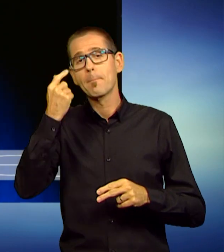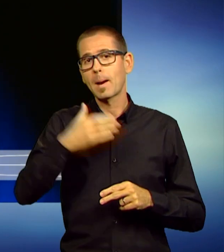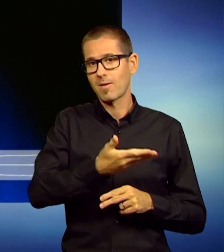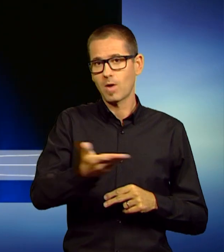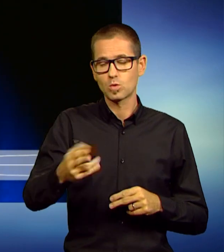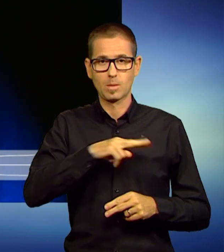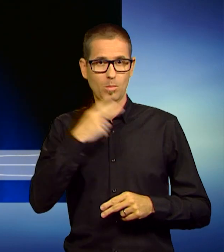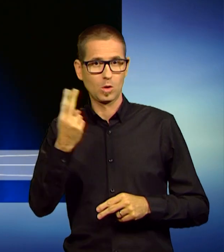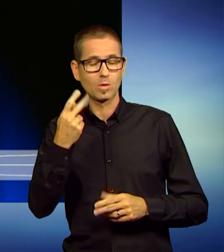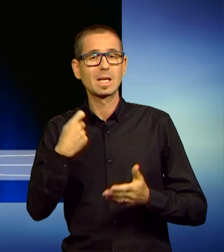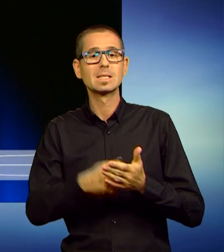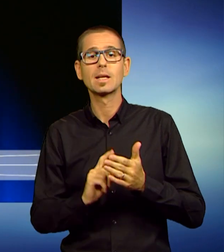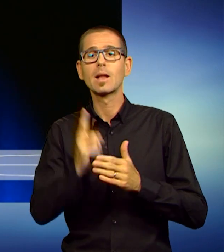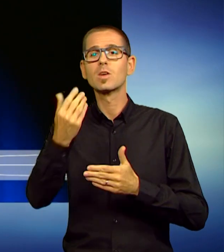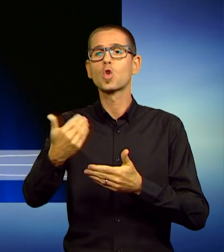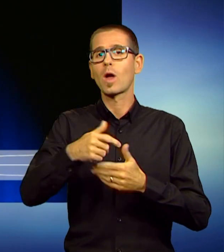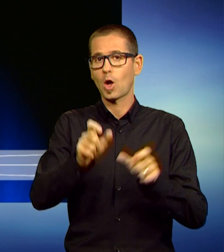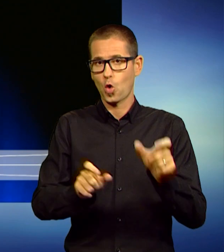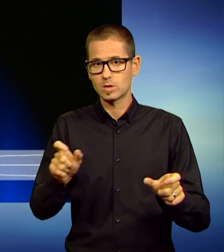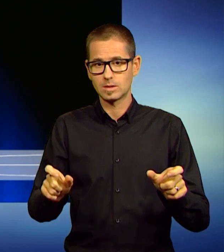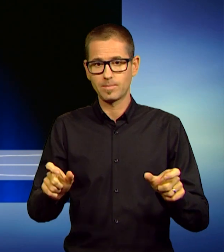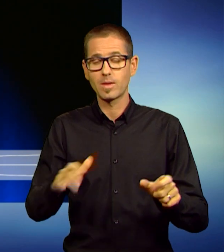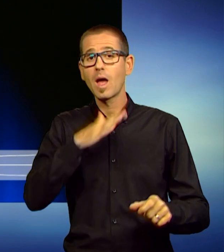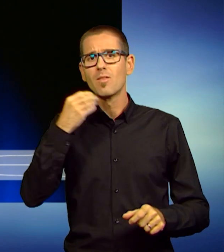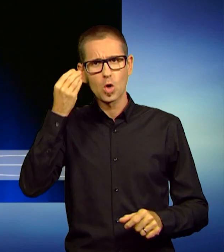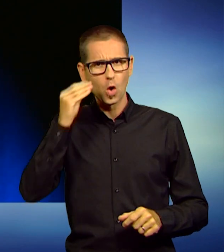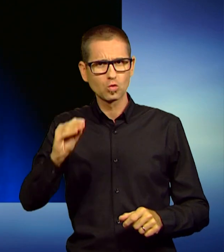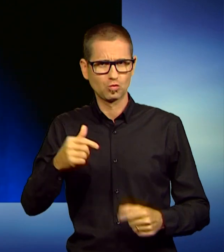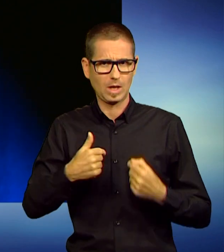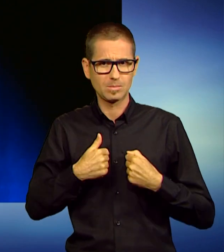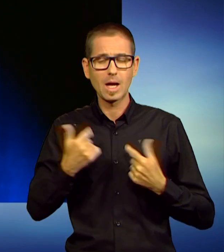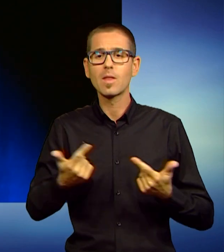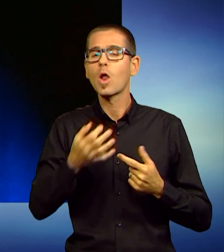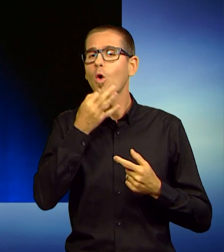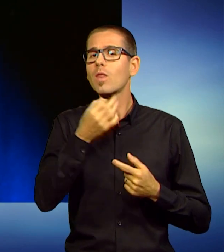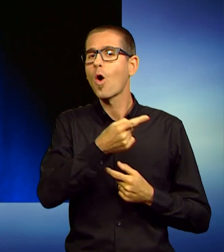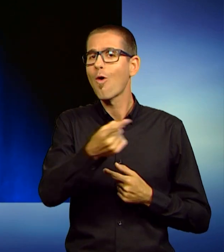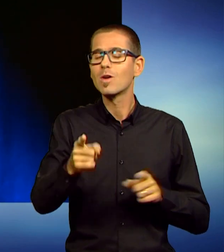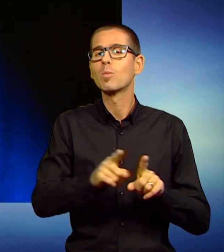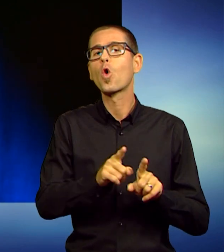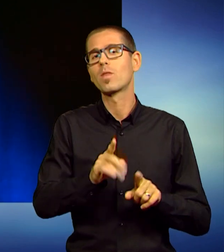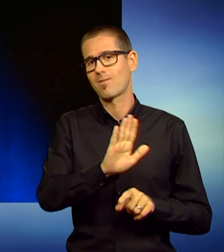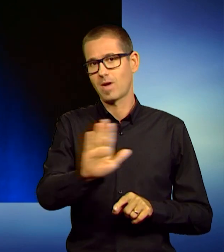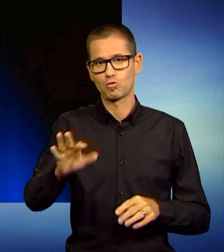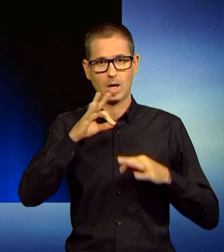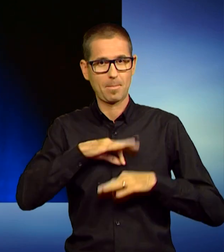visoki gostje. V veliko čast mi je, da vas lahko nagovorim kot vaša